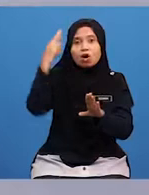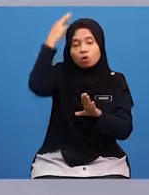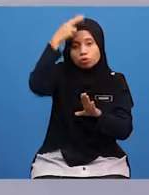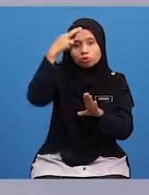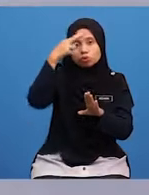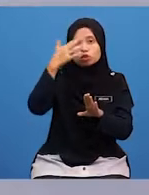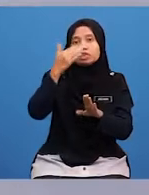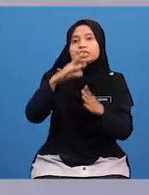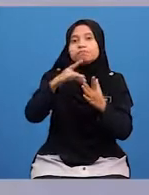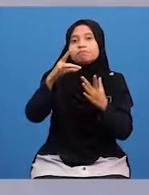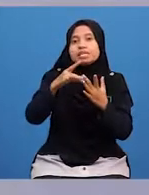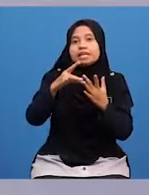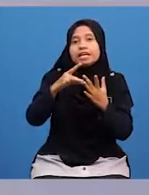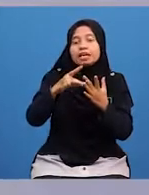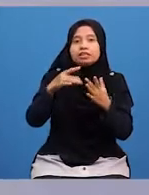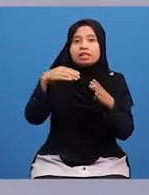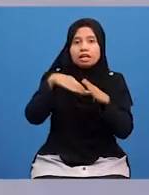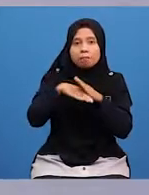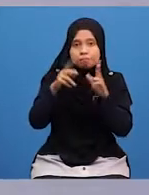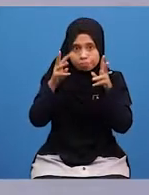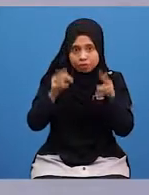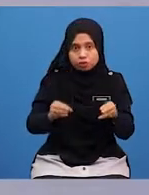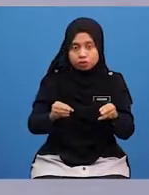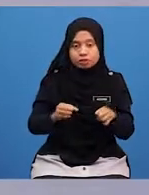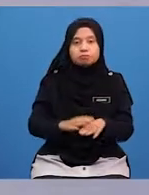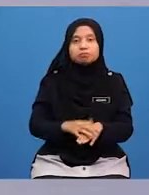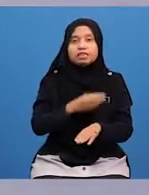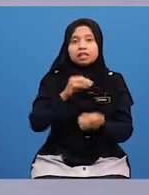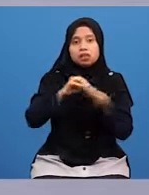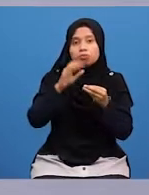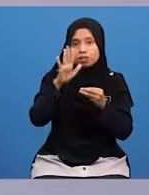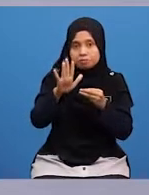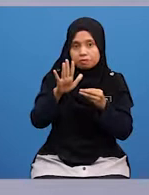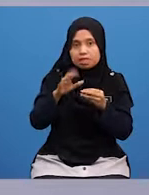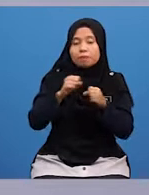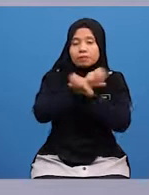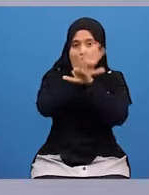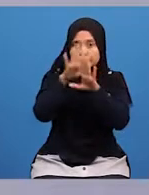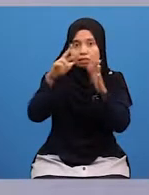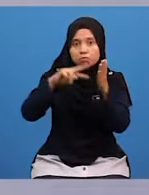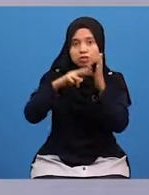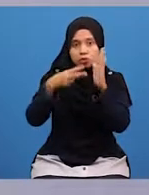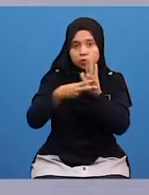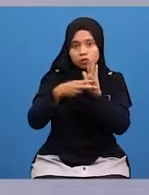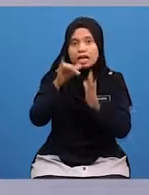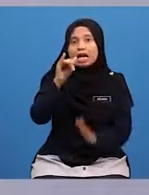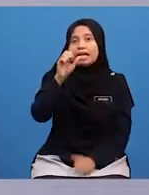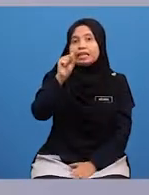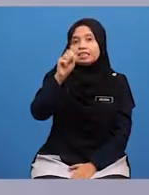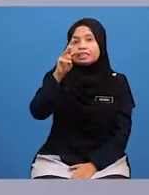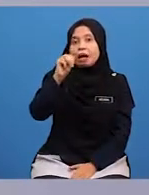Rasul dipilih daripada kalangan manusia. Dan kelima, menjelaskan maksud ismatur